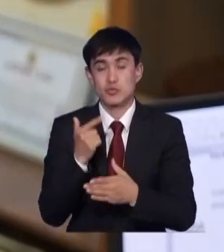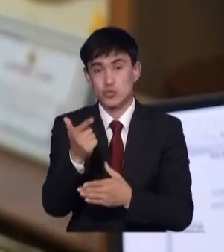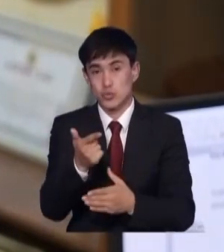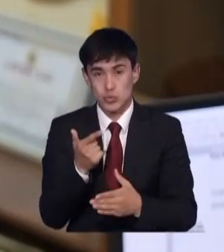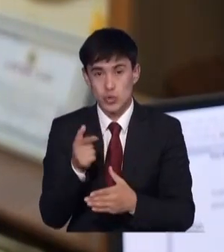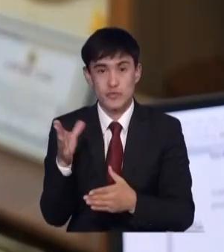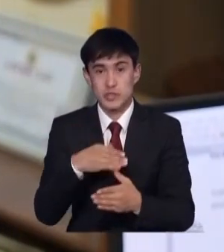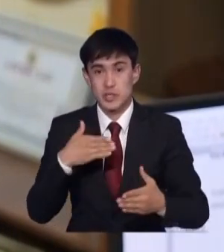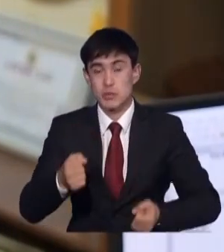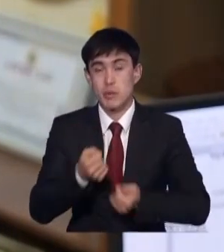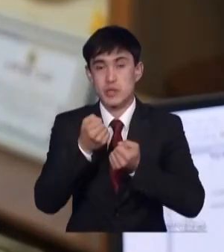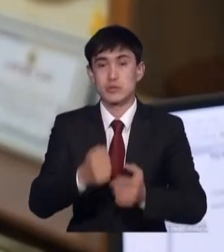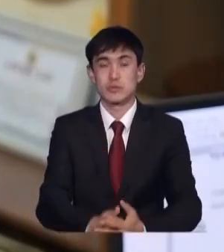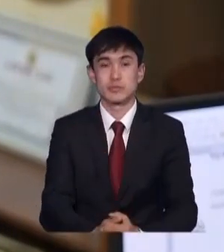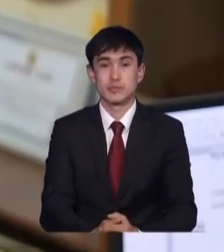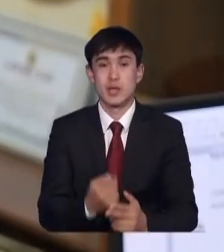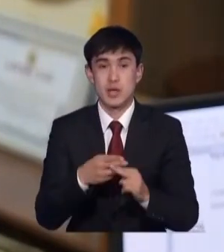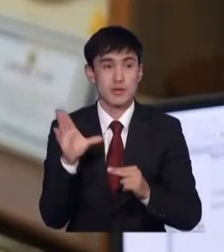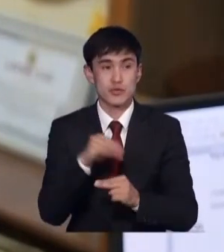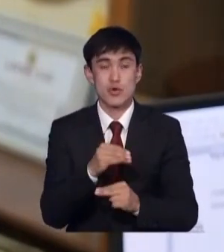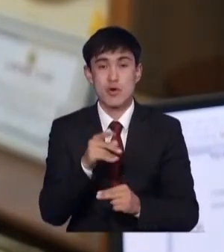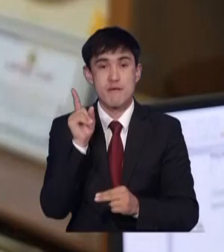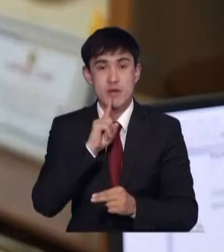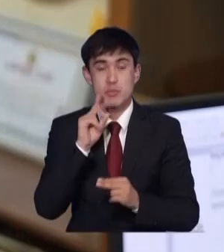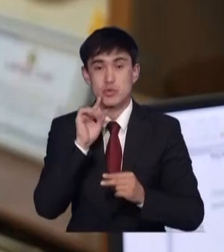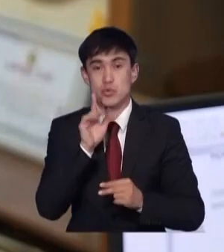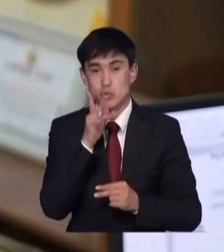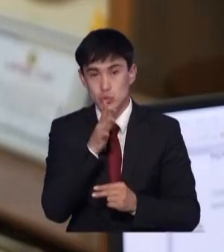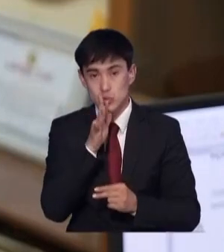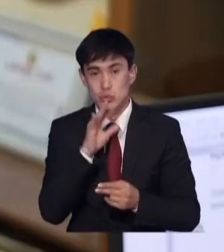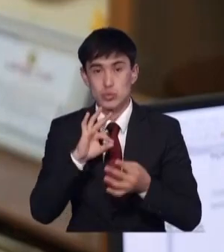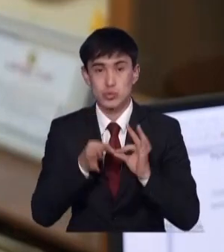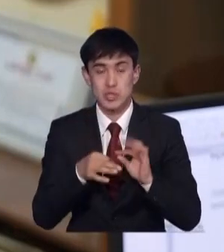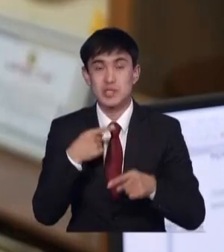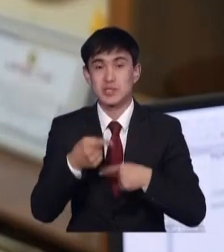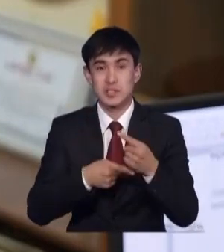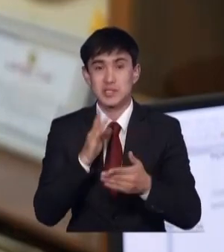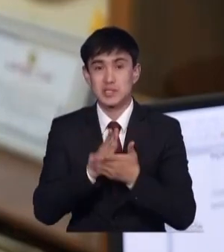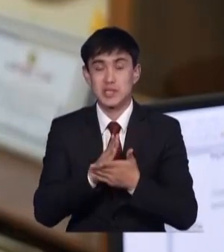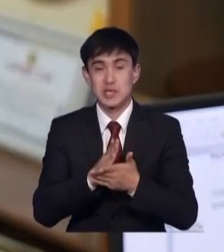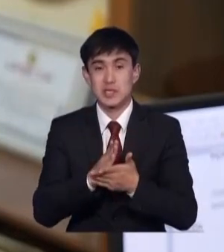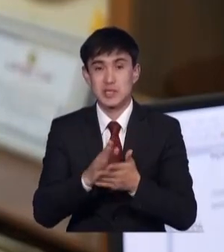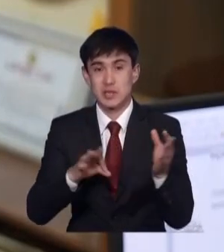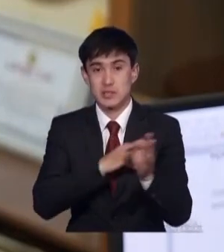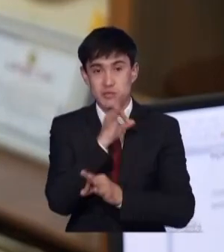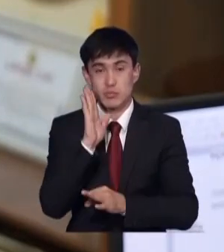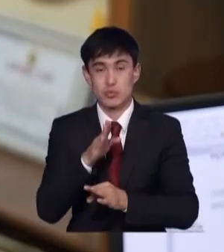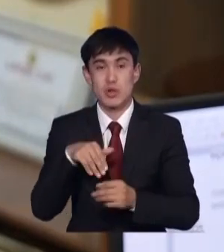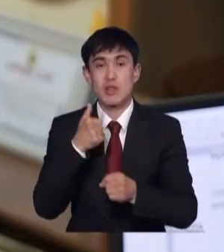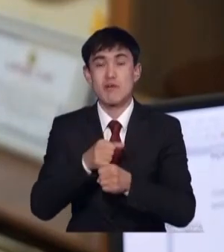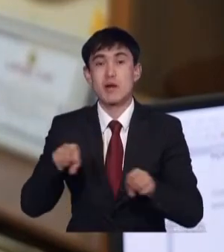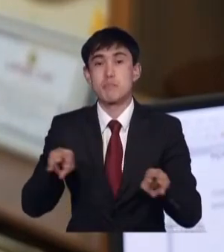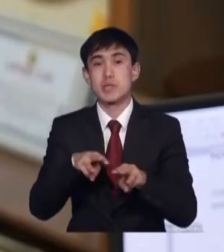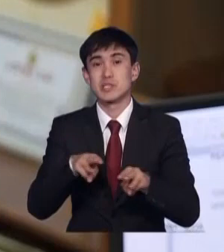другу всестороннюю поддержку это всё временные трудности за закатом всегда наступает рассвет даже сам глава Кабинета